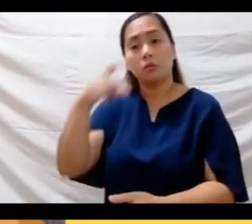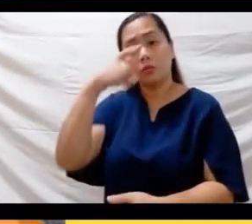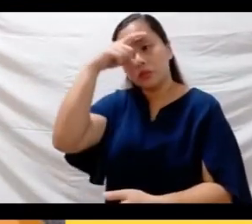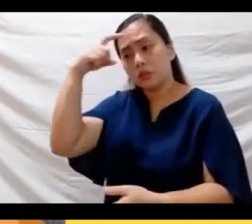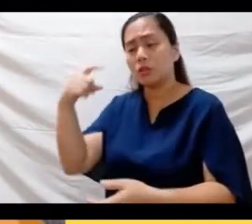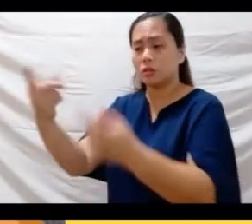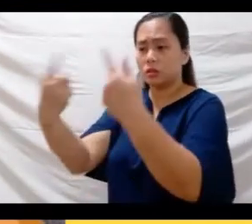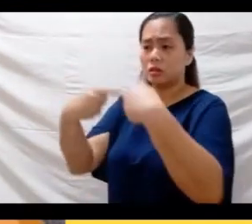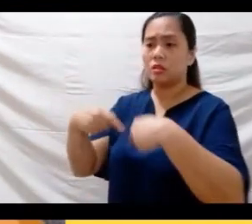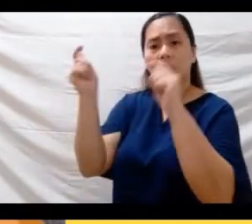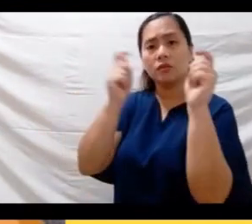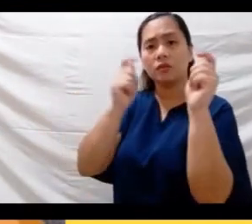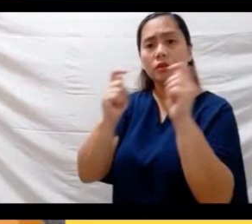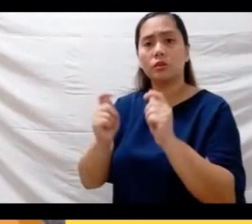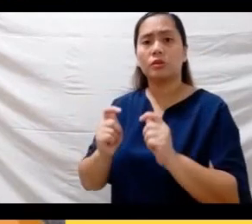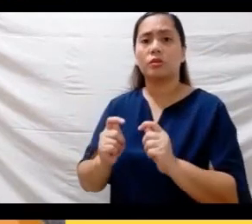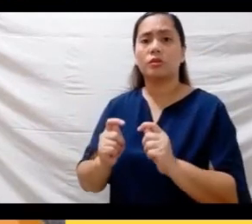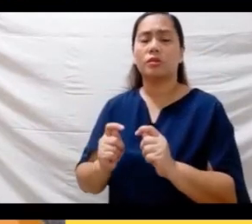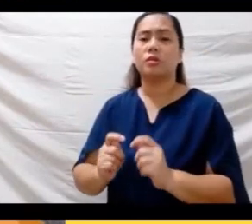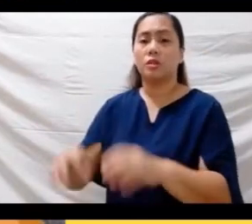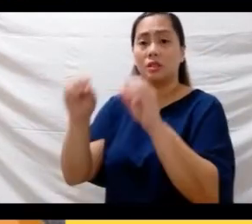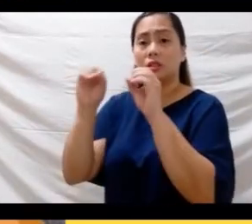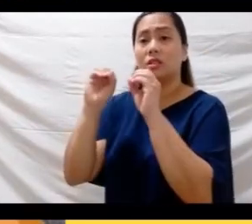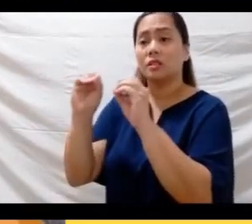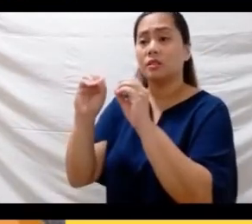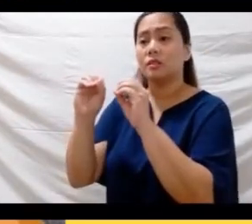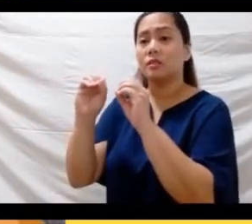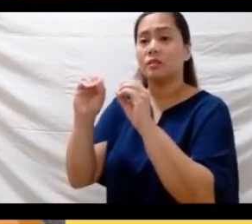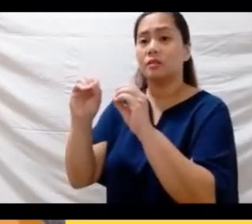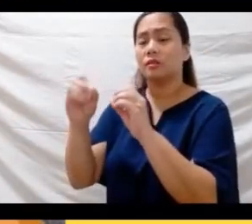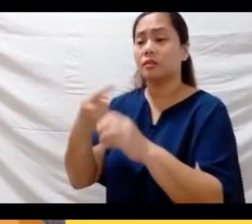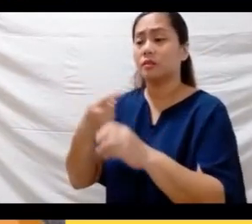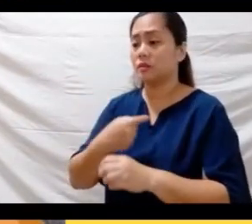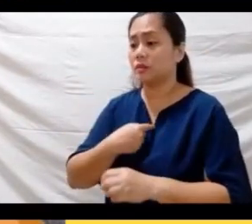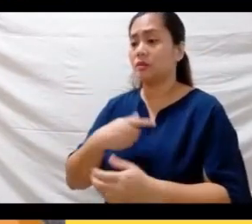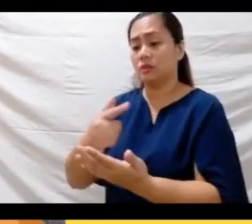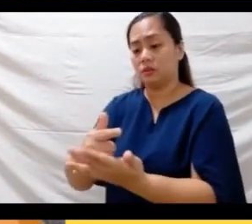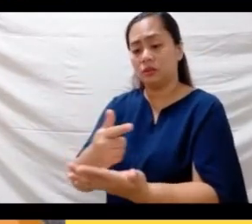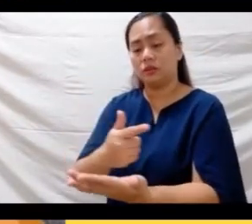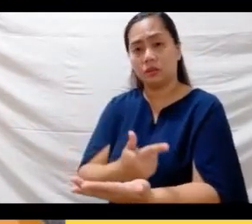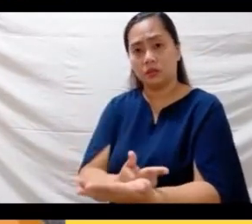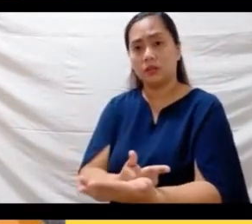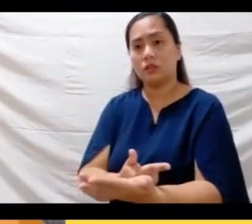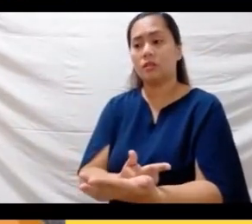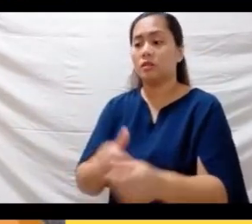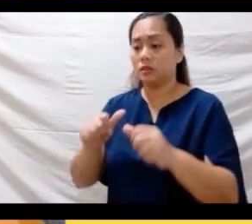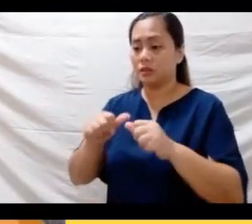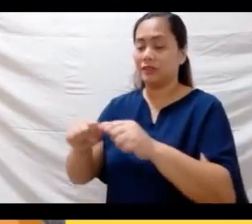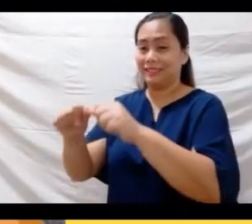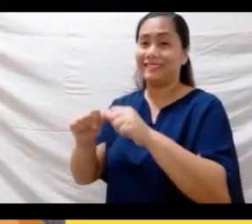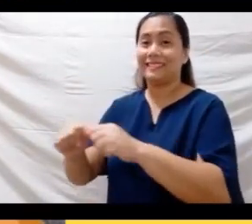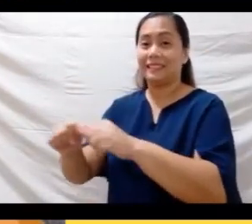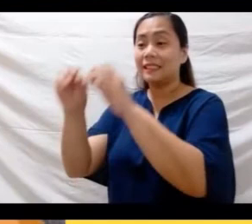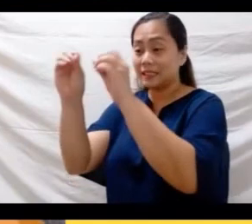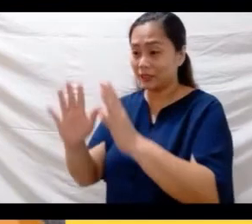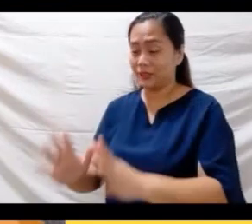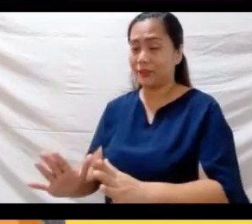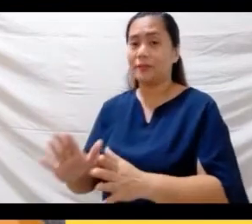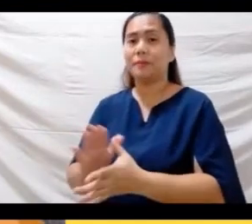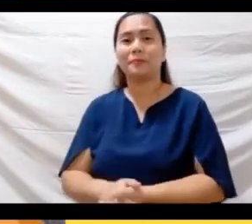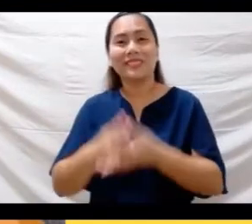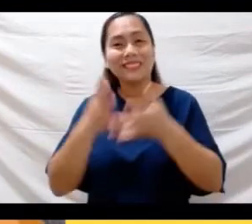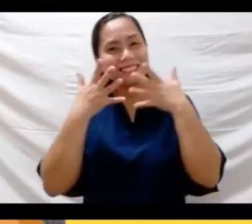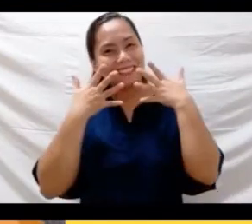na bagyo ay naituro ko ng iyong mga aralin. Pagpapatuloy ng kanyang guro. Umiti